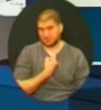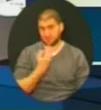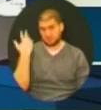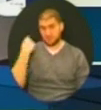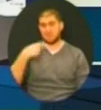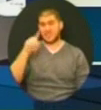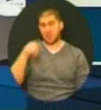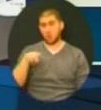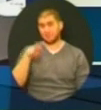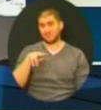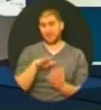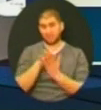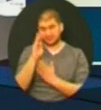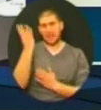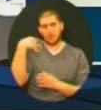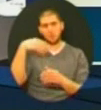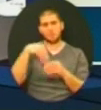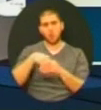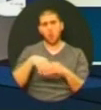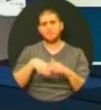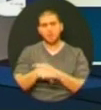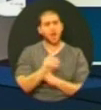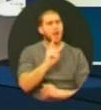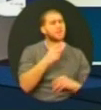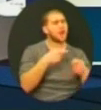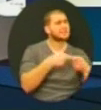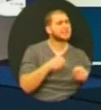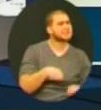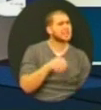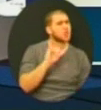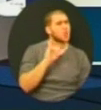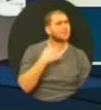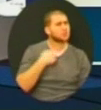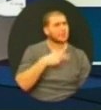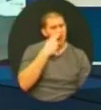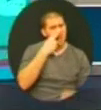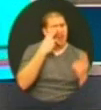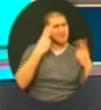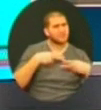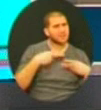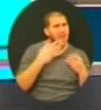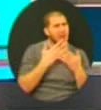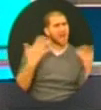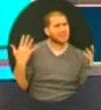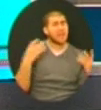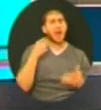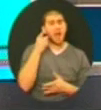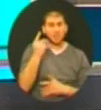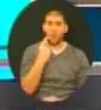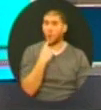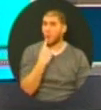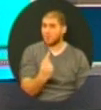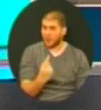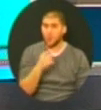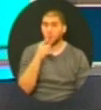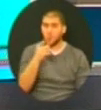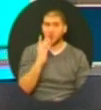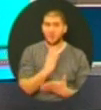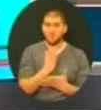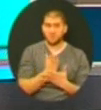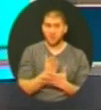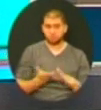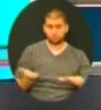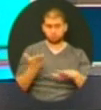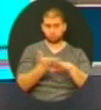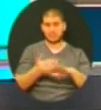מינואר 14, היינו בתוך מנהרה. רגע, חבר הכנסת יוגב, אני רוצה לחדד את העניין הזה, אני לא כך מצליחה להבין. אתה טוען שהונחו לפני